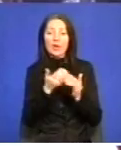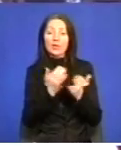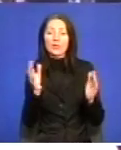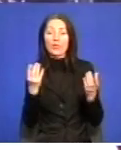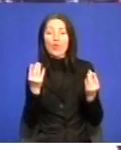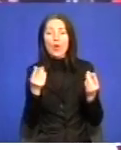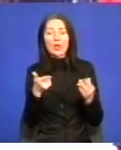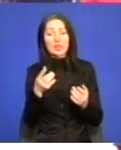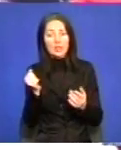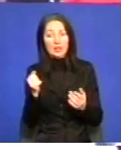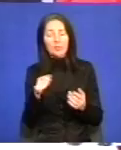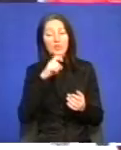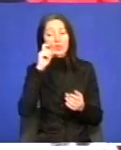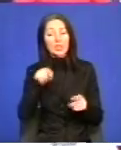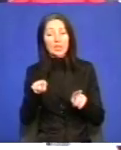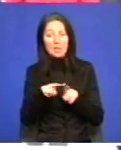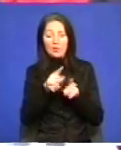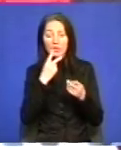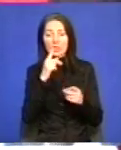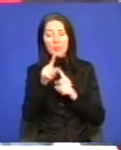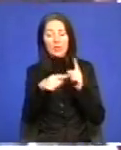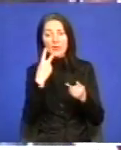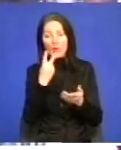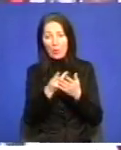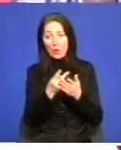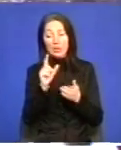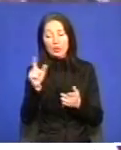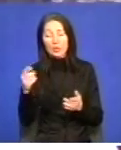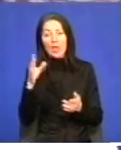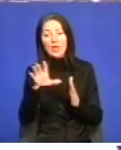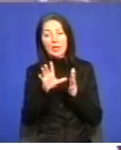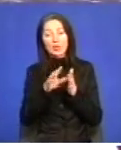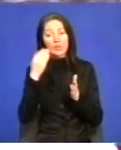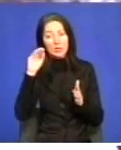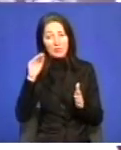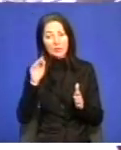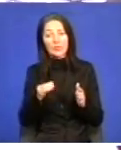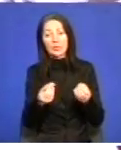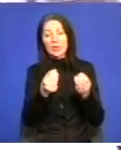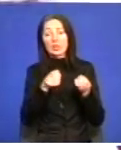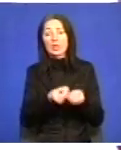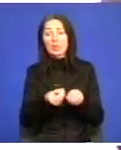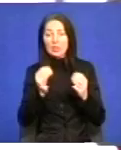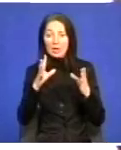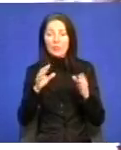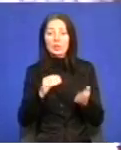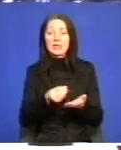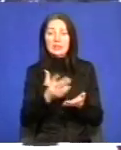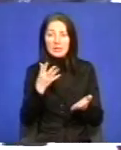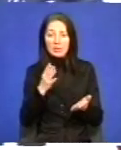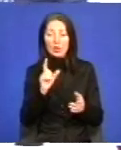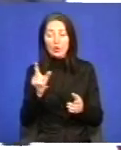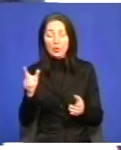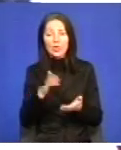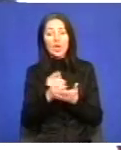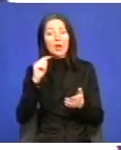В Україні останнім часом також змінився погляд людей на енергоефективність. Зокрема, з підняттям цін люди стали більш ощадливими і